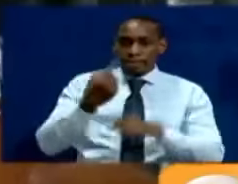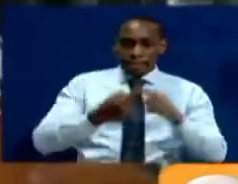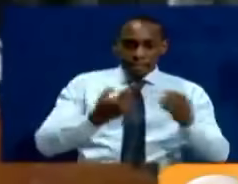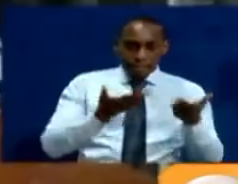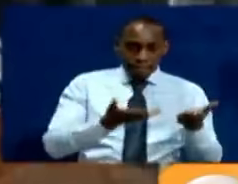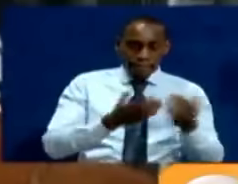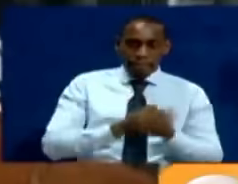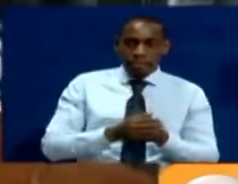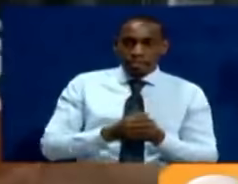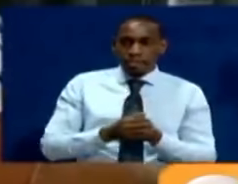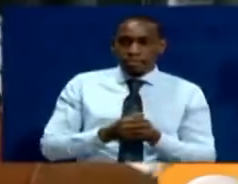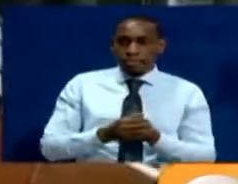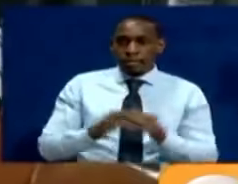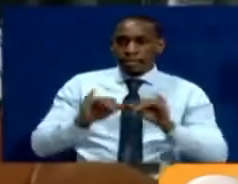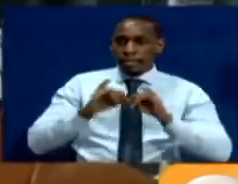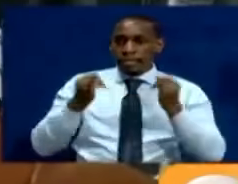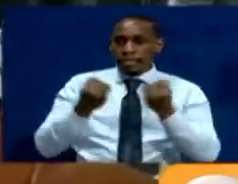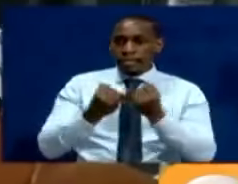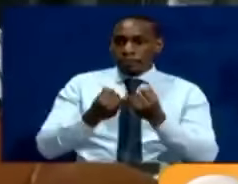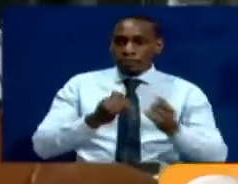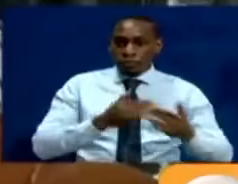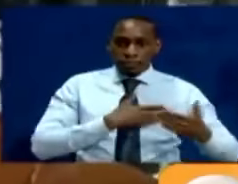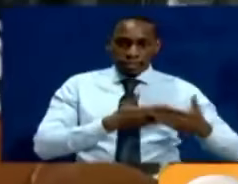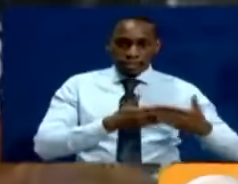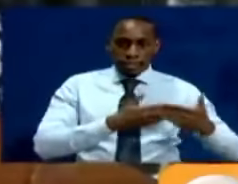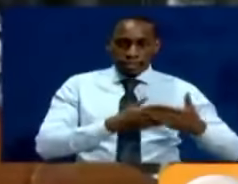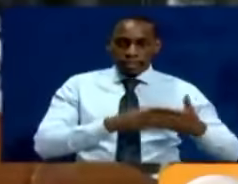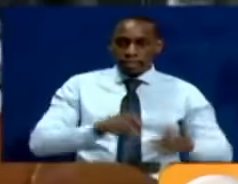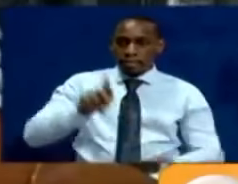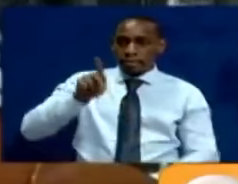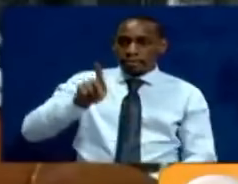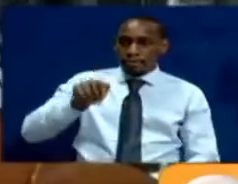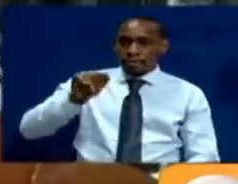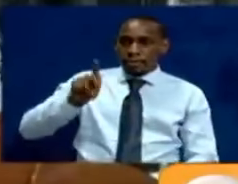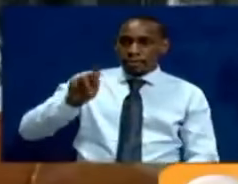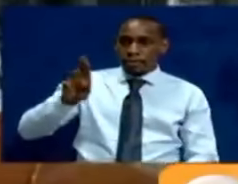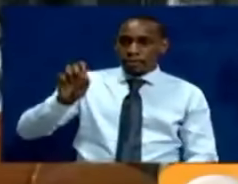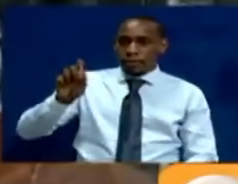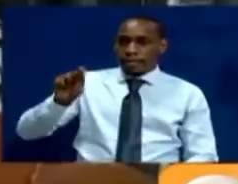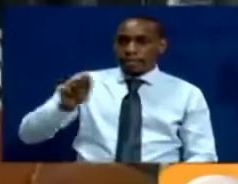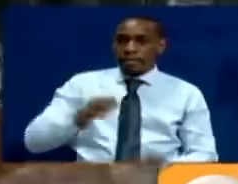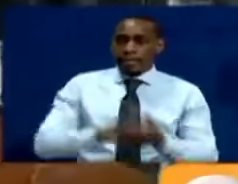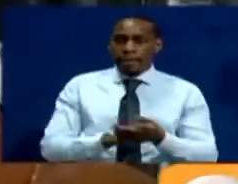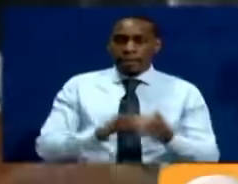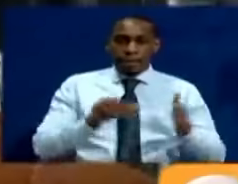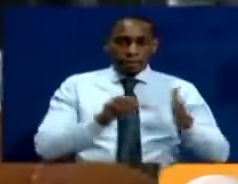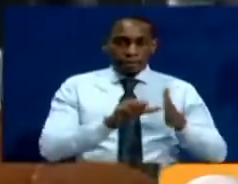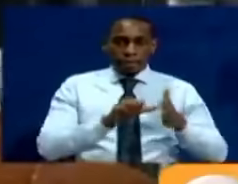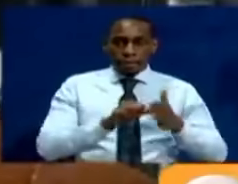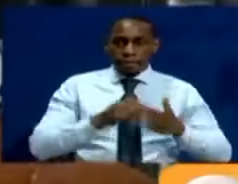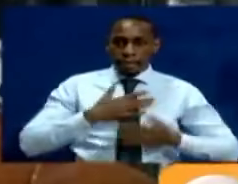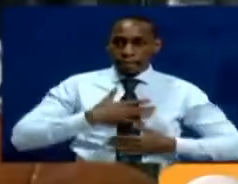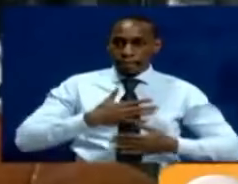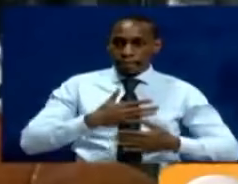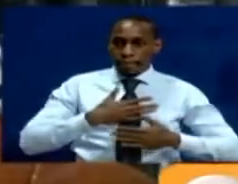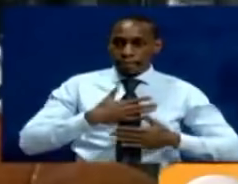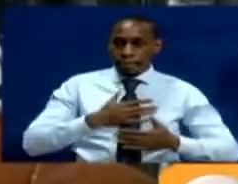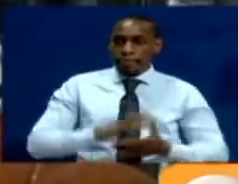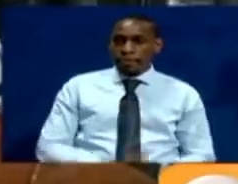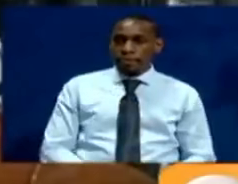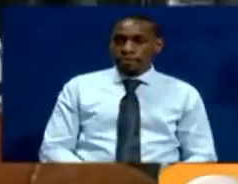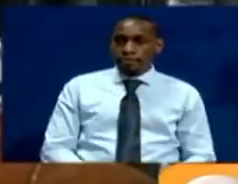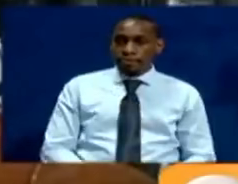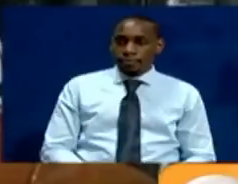huu katika taasisi ya moyo ya Jakaya Kikwete kwa tatizo la mfumo wa umeme.